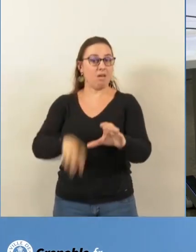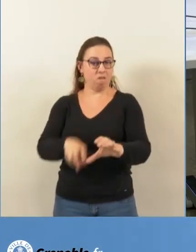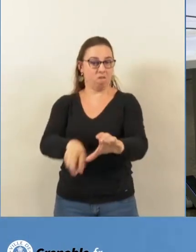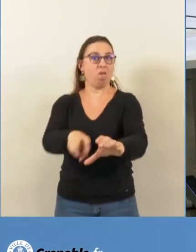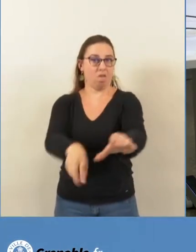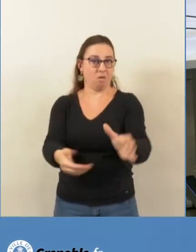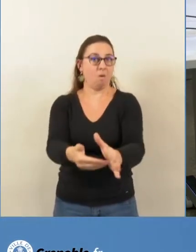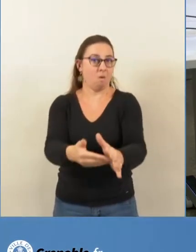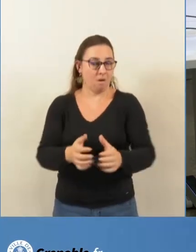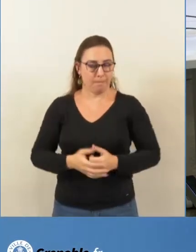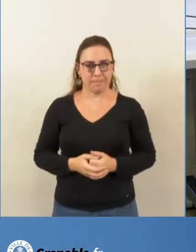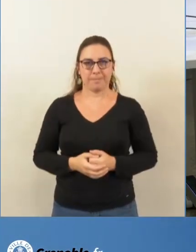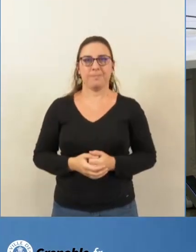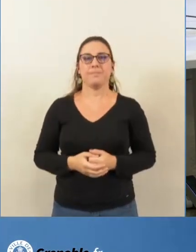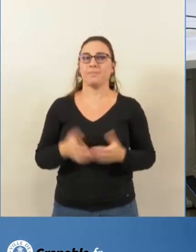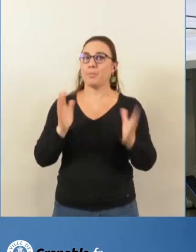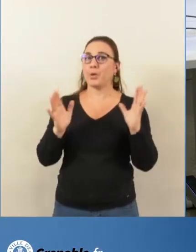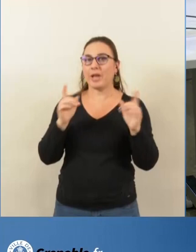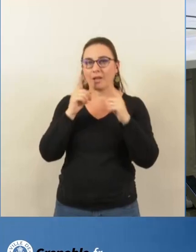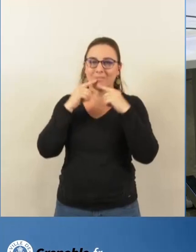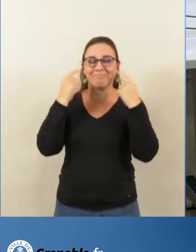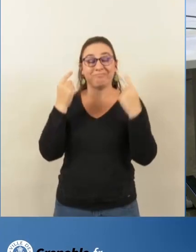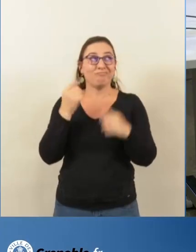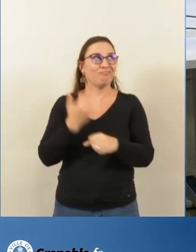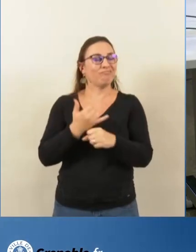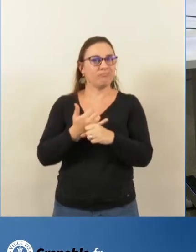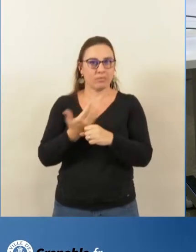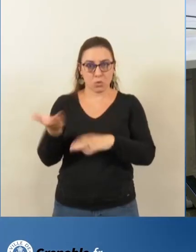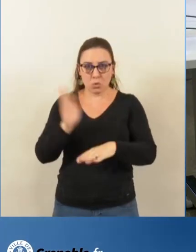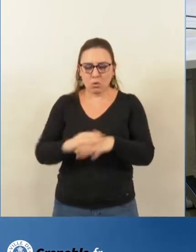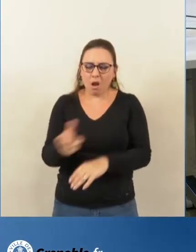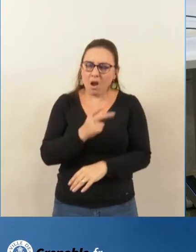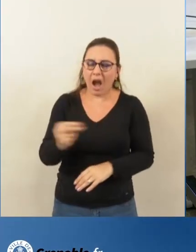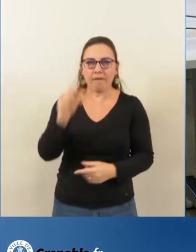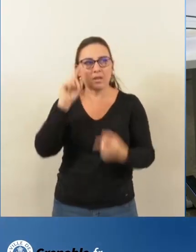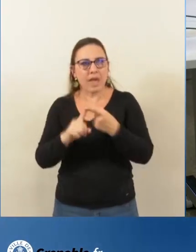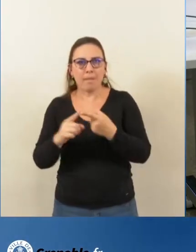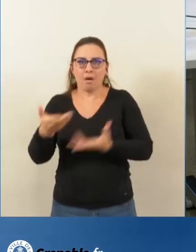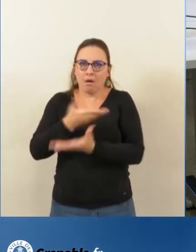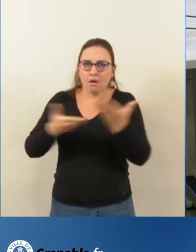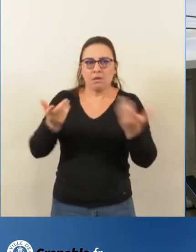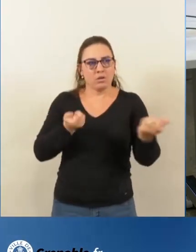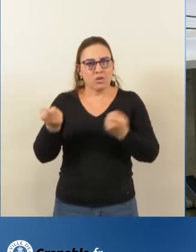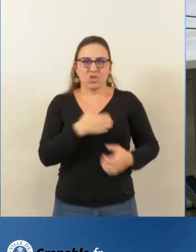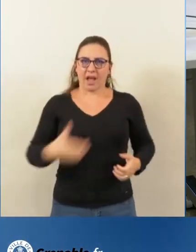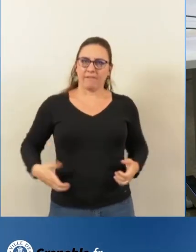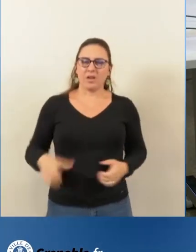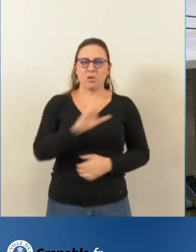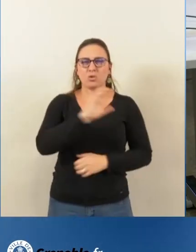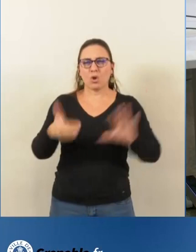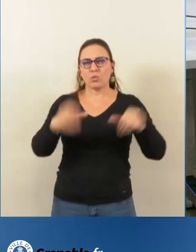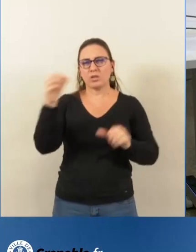mandat cela pourrait prêter à sourire si les sujets n'étaient pas aussi graves sinon ne parlait pas de la gestion d'une ville de près de